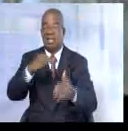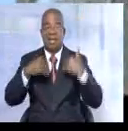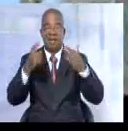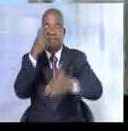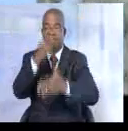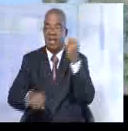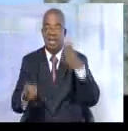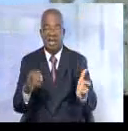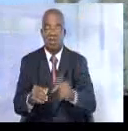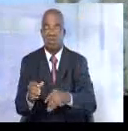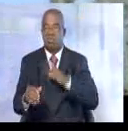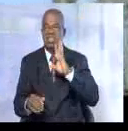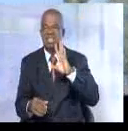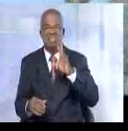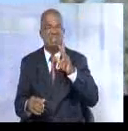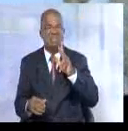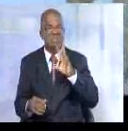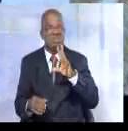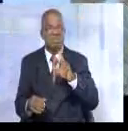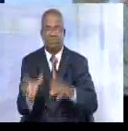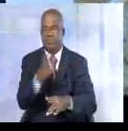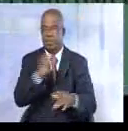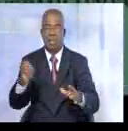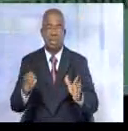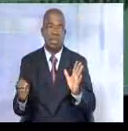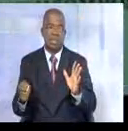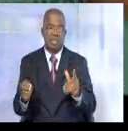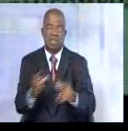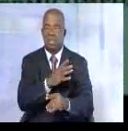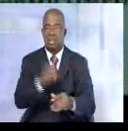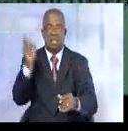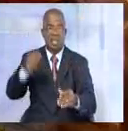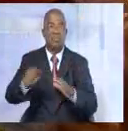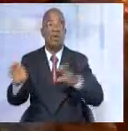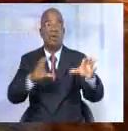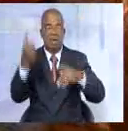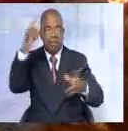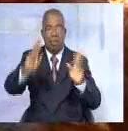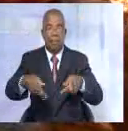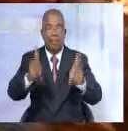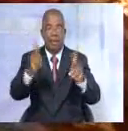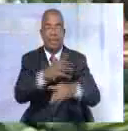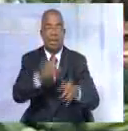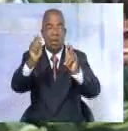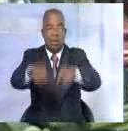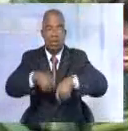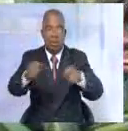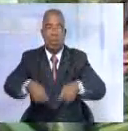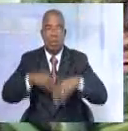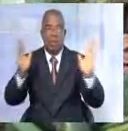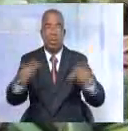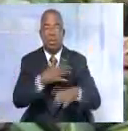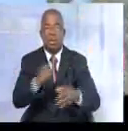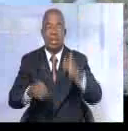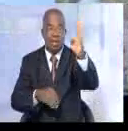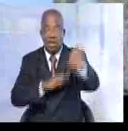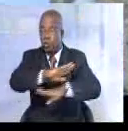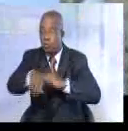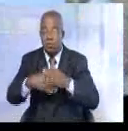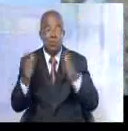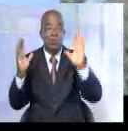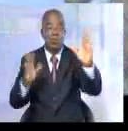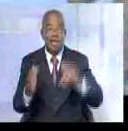engrais à l'échelle industrielle sont deux défis majeurs à relever pour permettre aux paysans et surtout aux producteurs du vivrier de